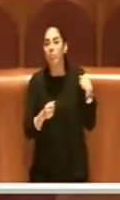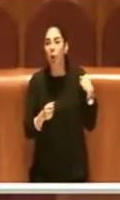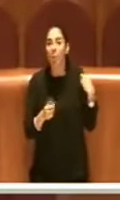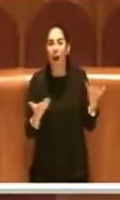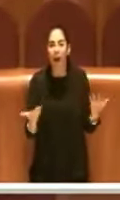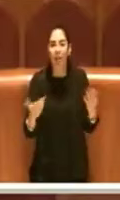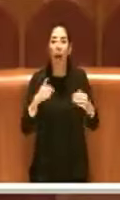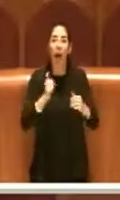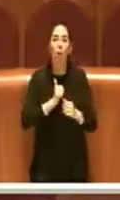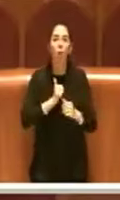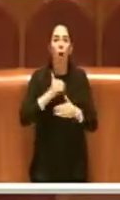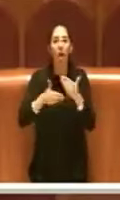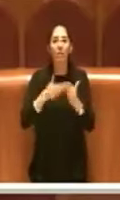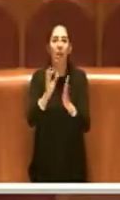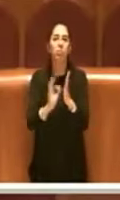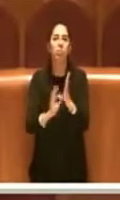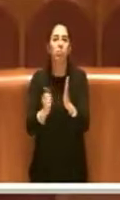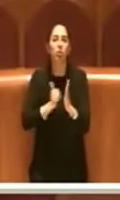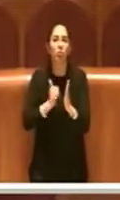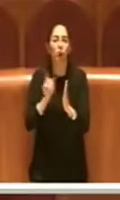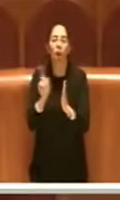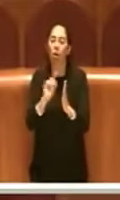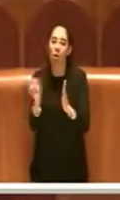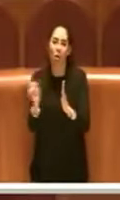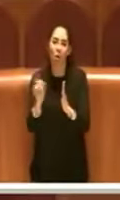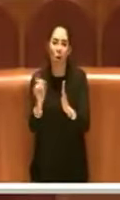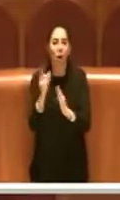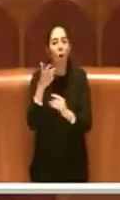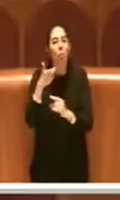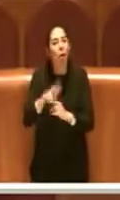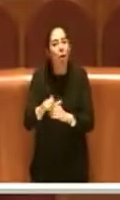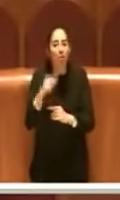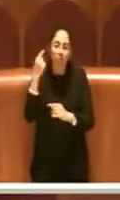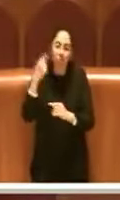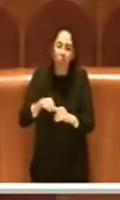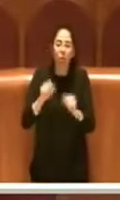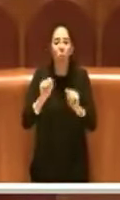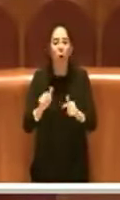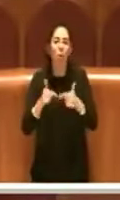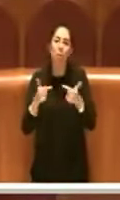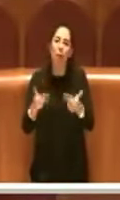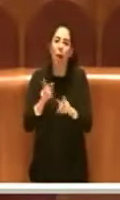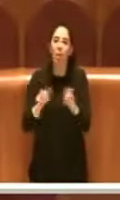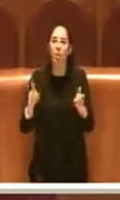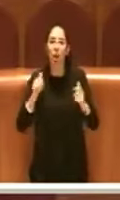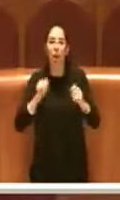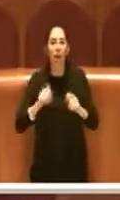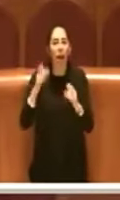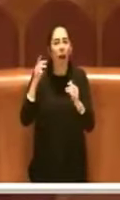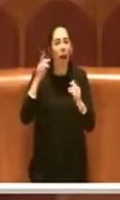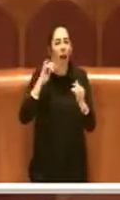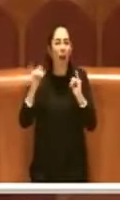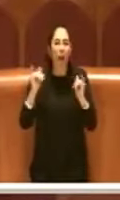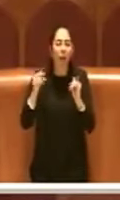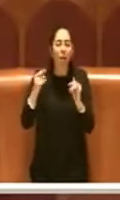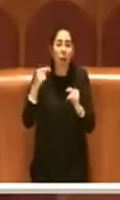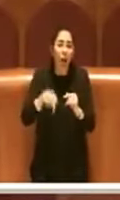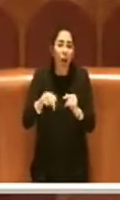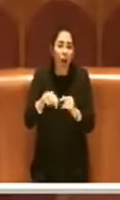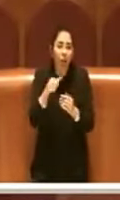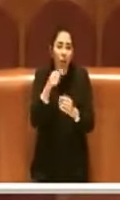viene richiesto a tutti, proprio per non scatenare ipotesi allarmistiche che al momento non sono